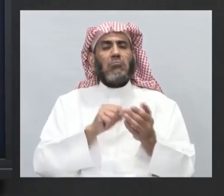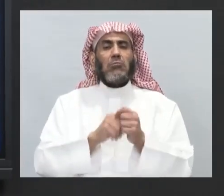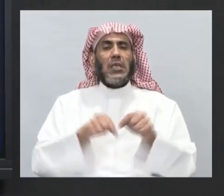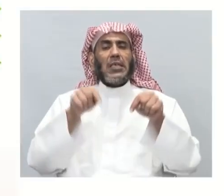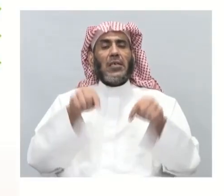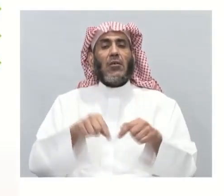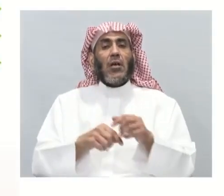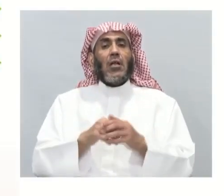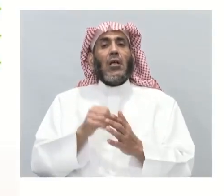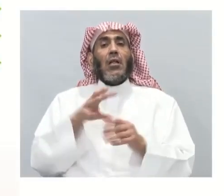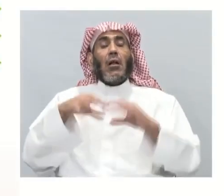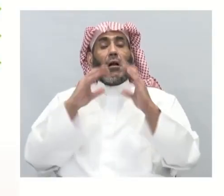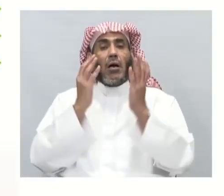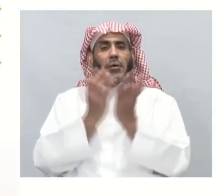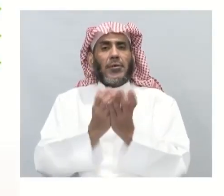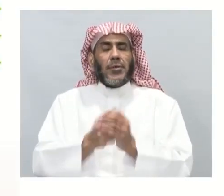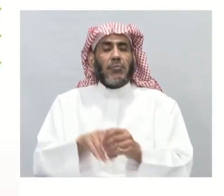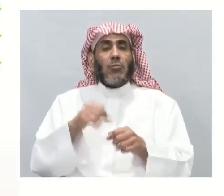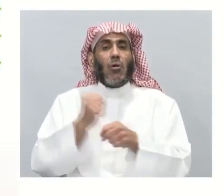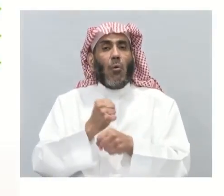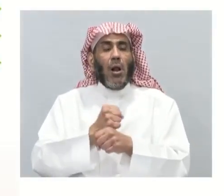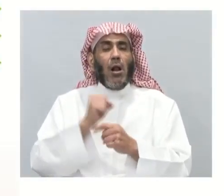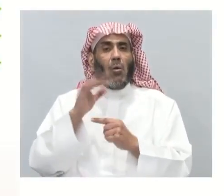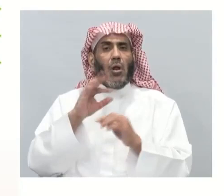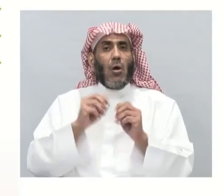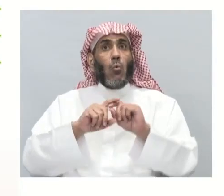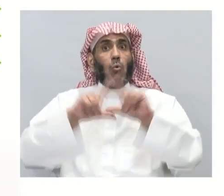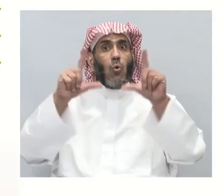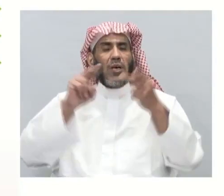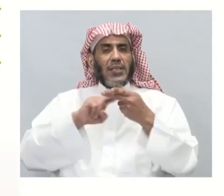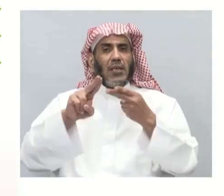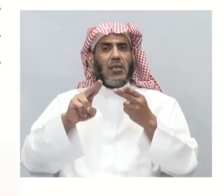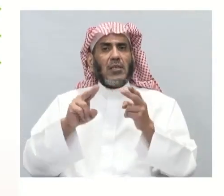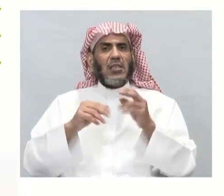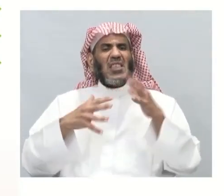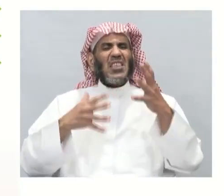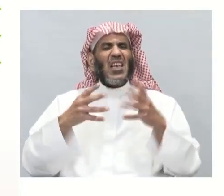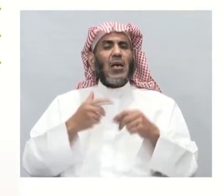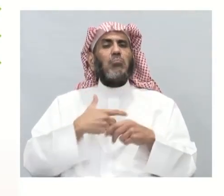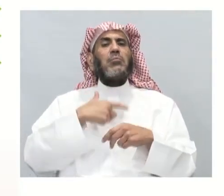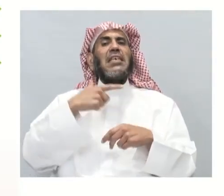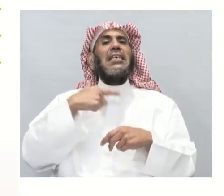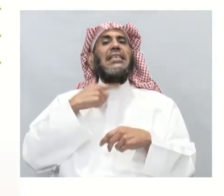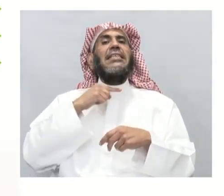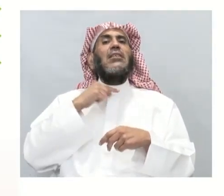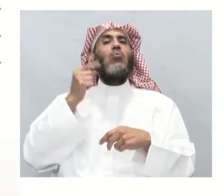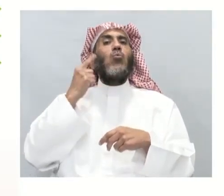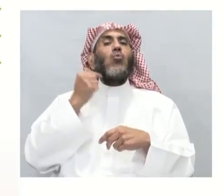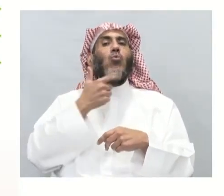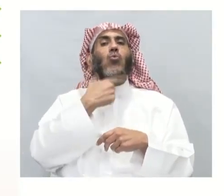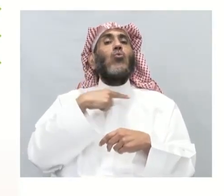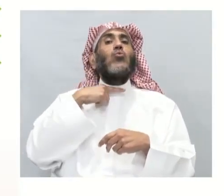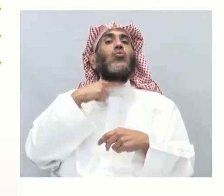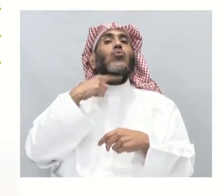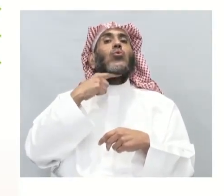هذه القاعه ايضا من العوامل المؤثره على وضوح الرساله اضطراب جهاز النطق عند المرسل او المستقبل فاحيانا